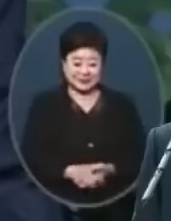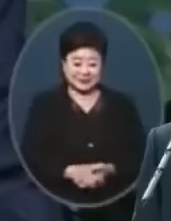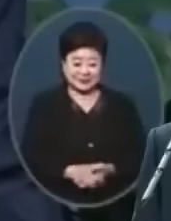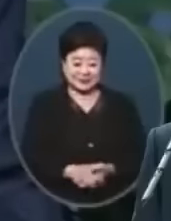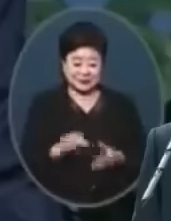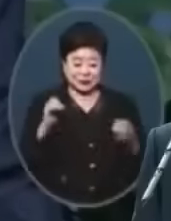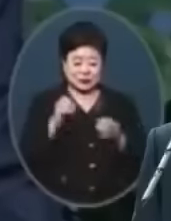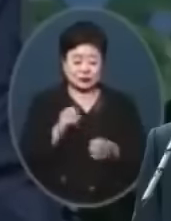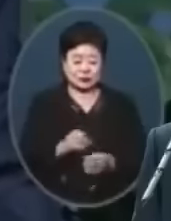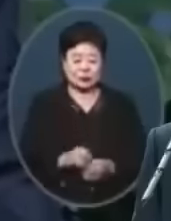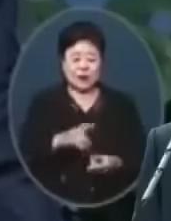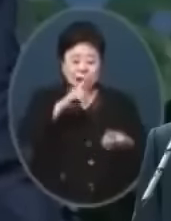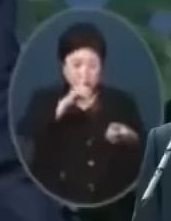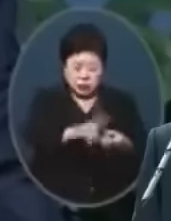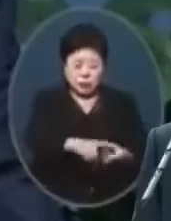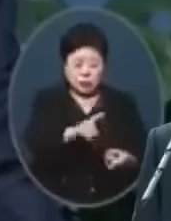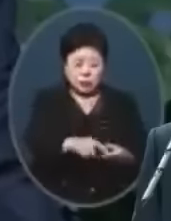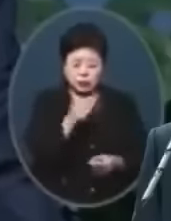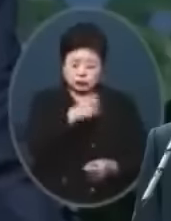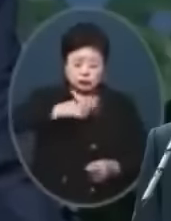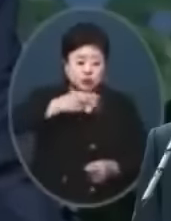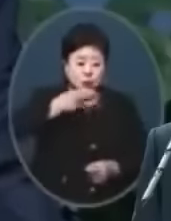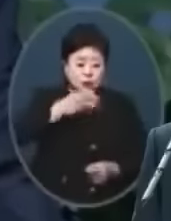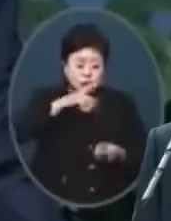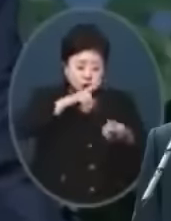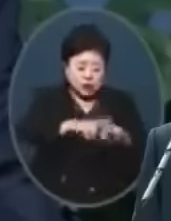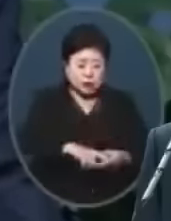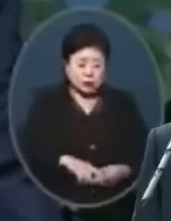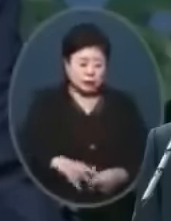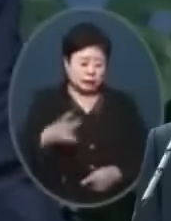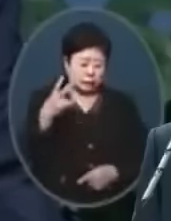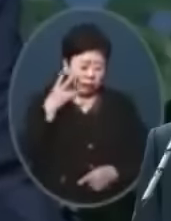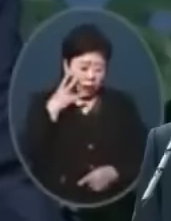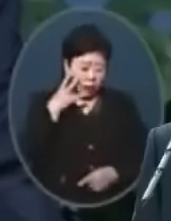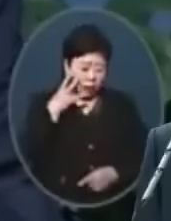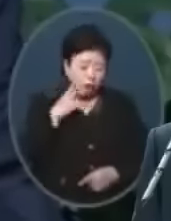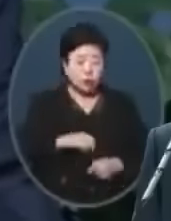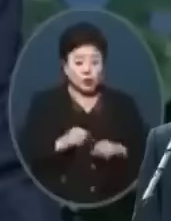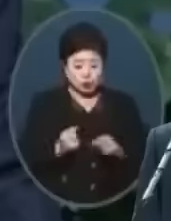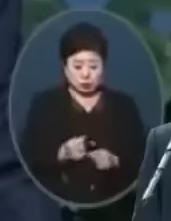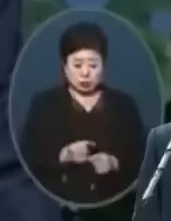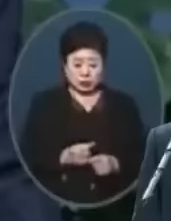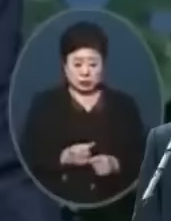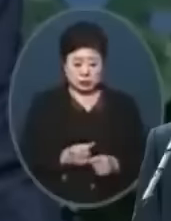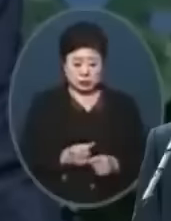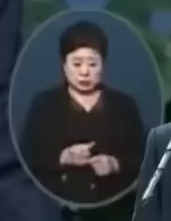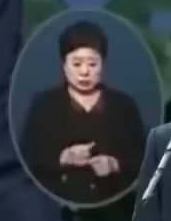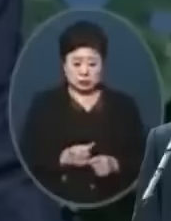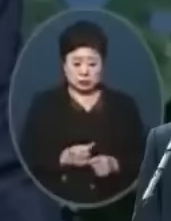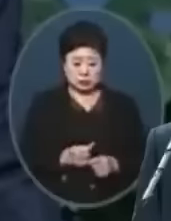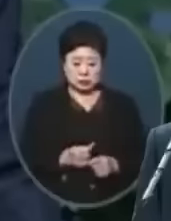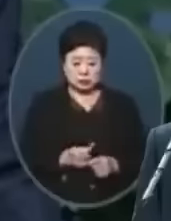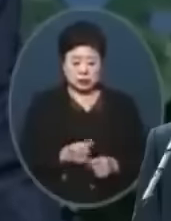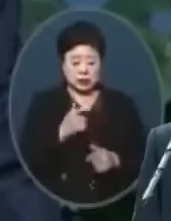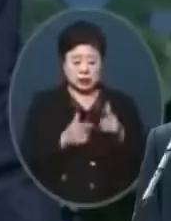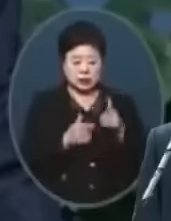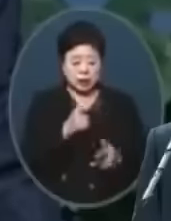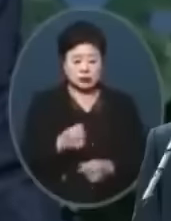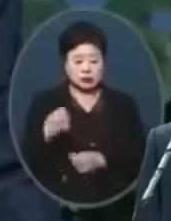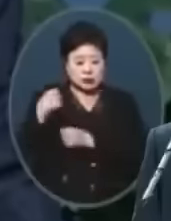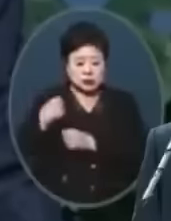대꾸도 하지 않으시고 그대로 집행하신 것입니다. 그 아들에게 장작 덜머지라고